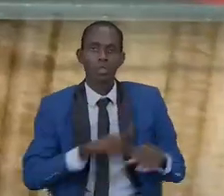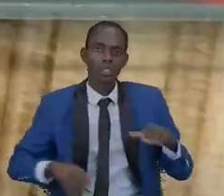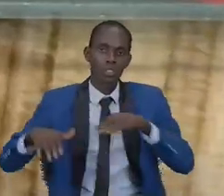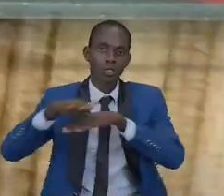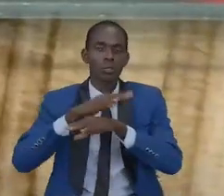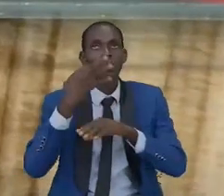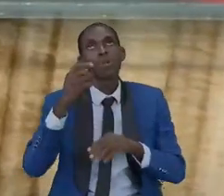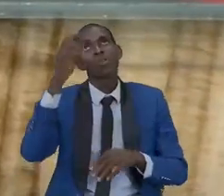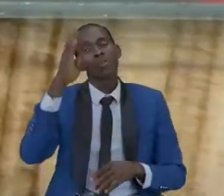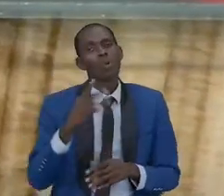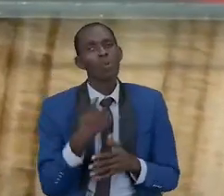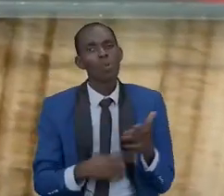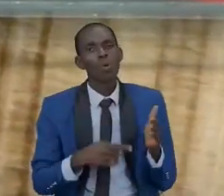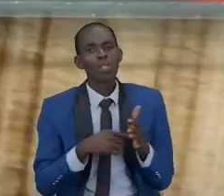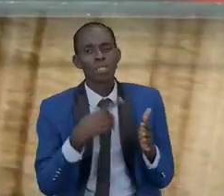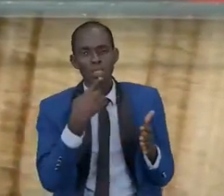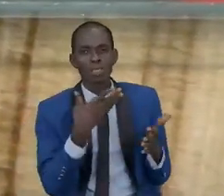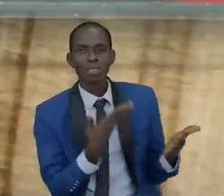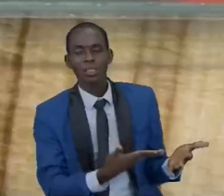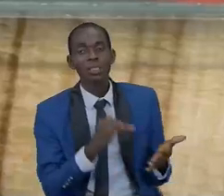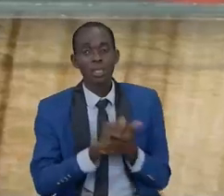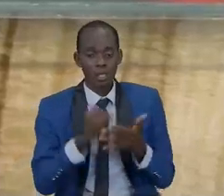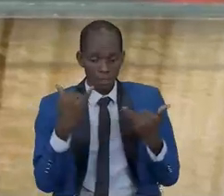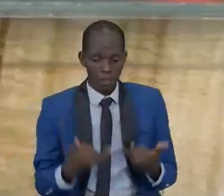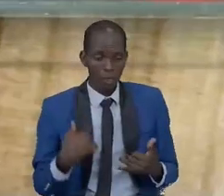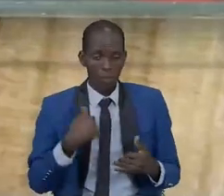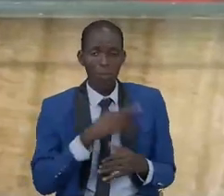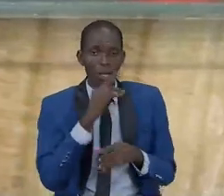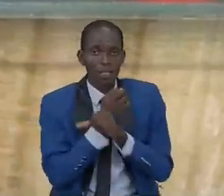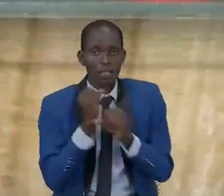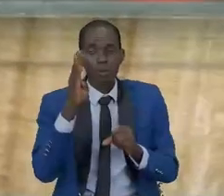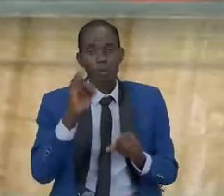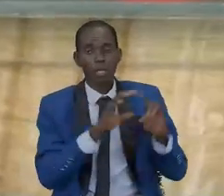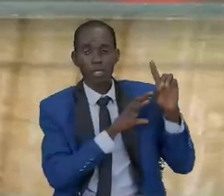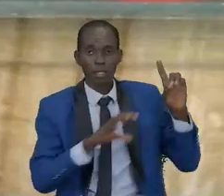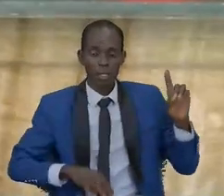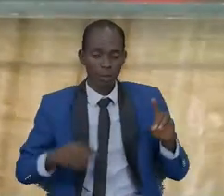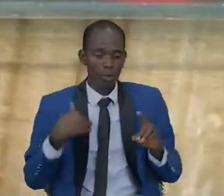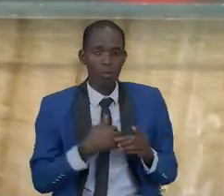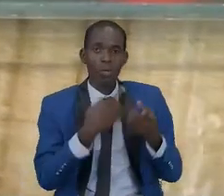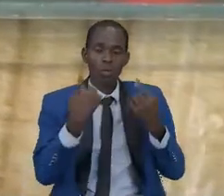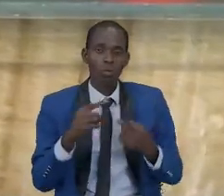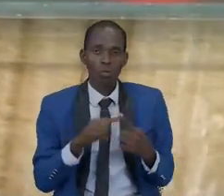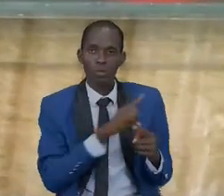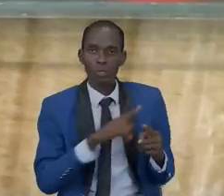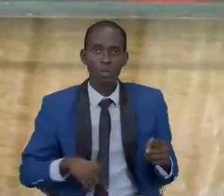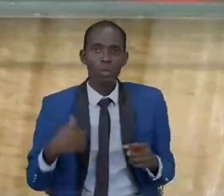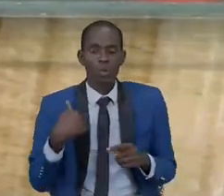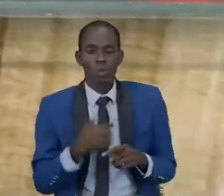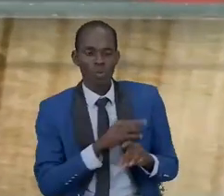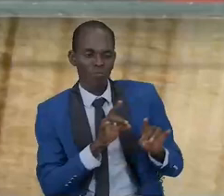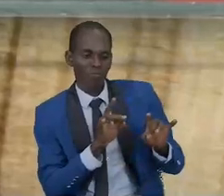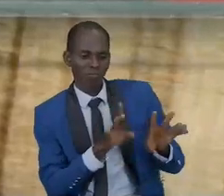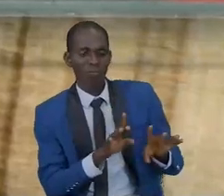qu'il veut nous dire ici c'est que maintenant nous sommes justifiés par Christ et nous sommes venus au Seigneur nous rejetons